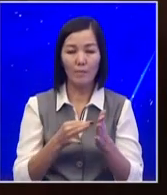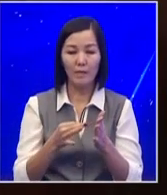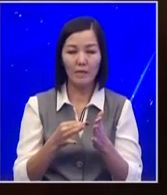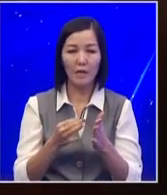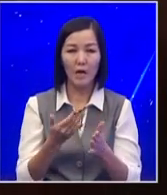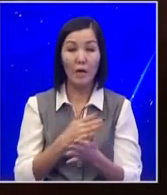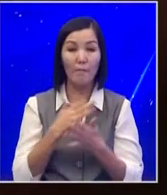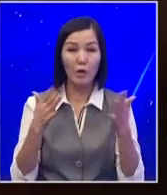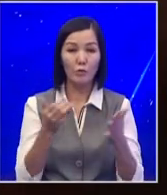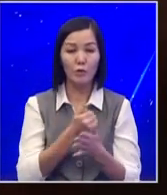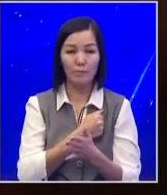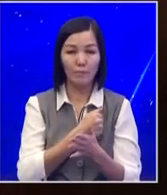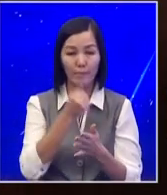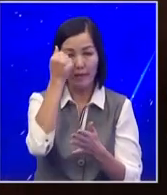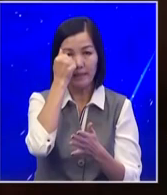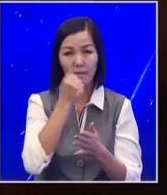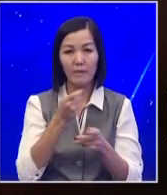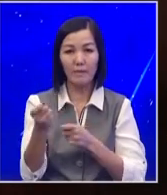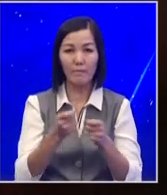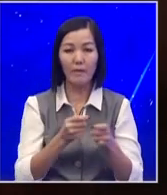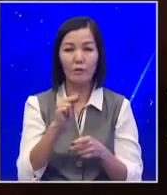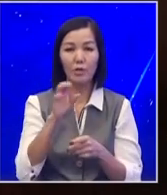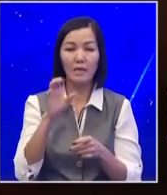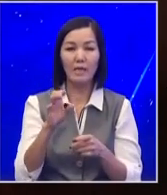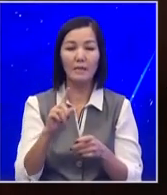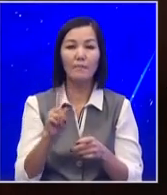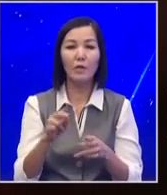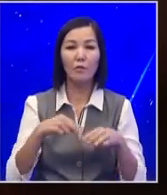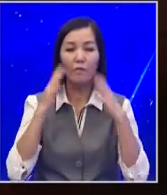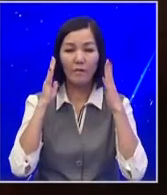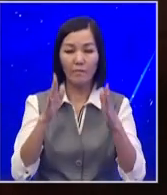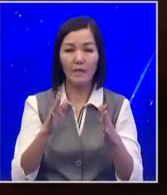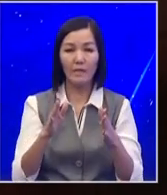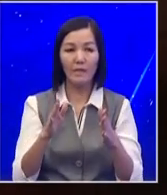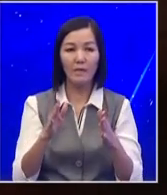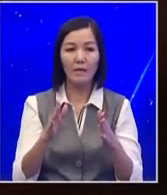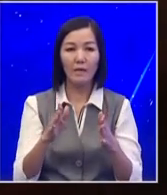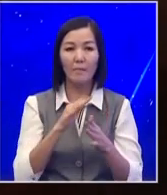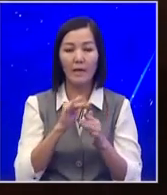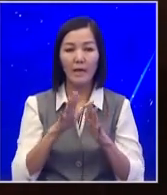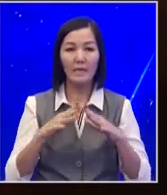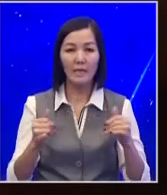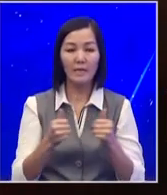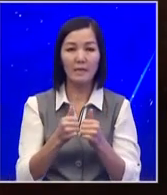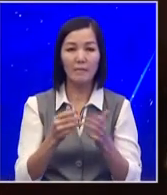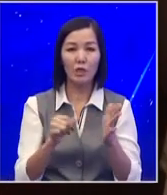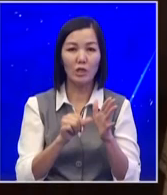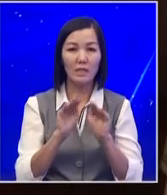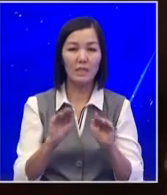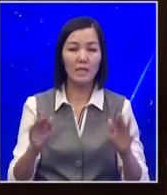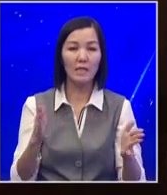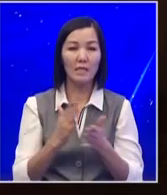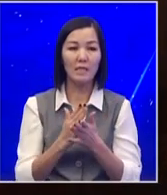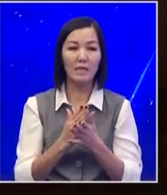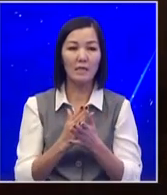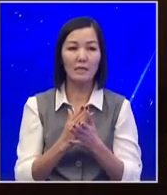Хочу сказать спасибо областному департаменту по ЧС за то, что уделили внимание нам, многодетной семье. У меня 6 детей, ни